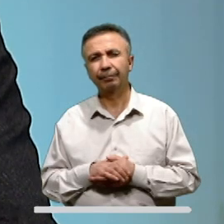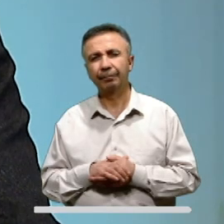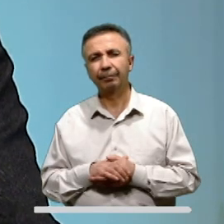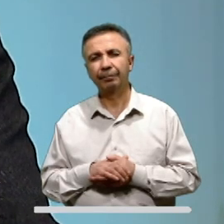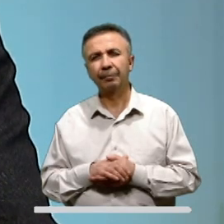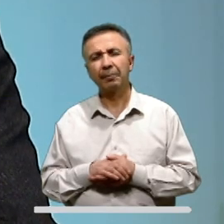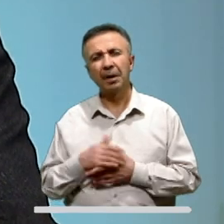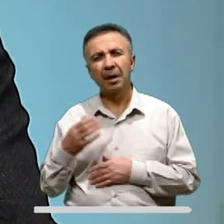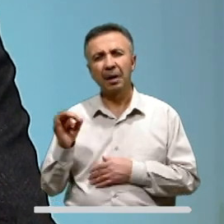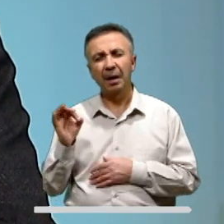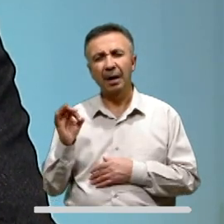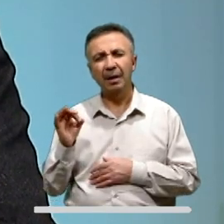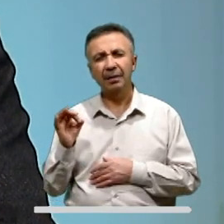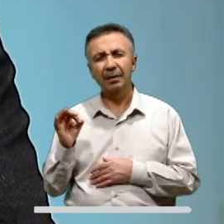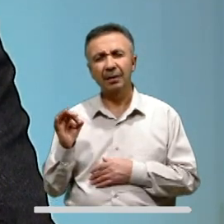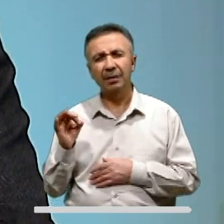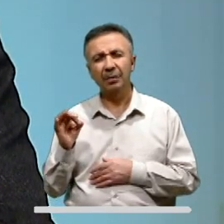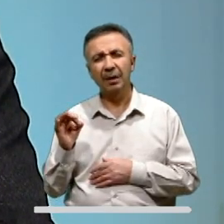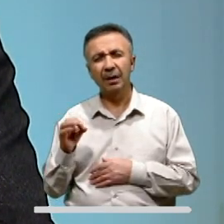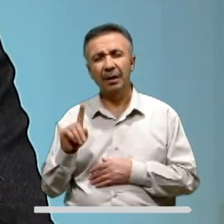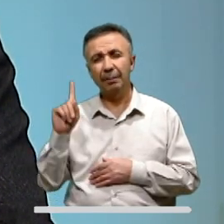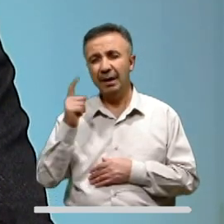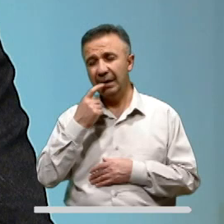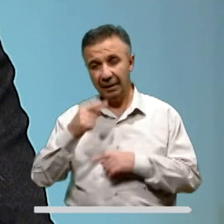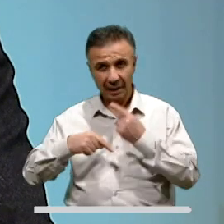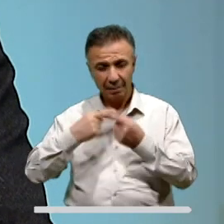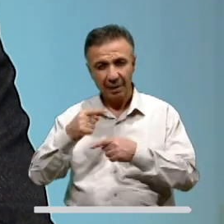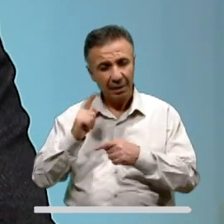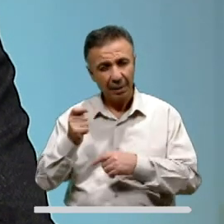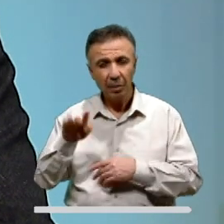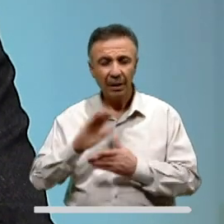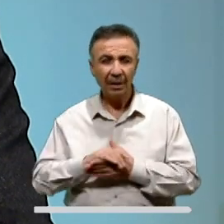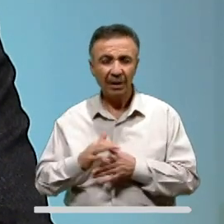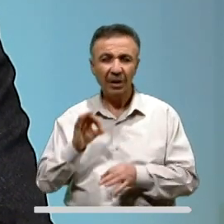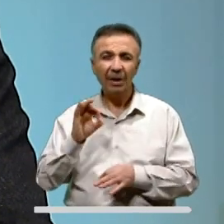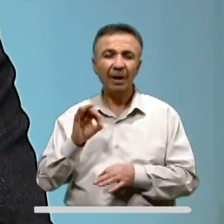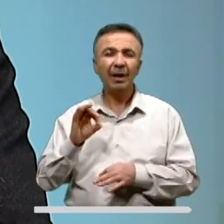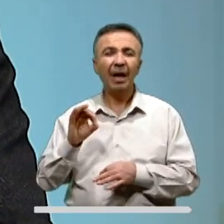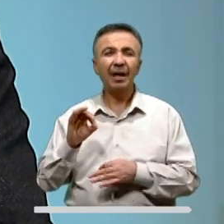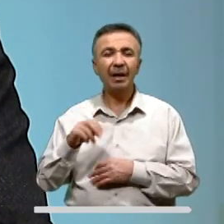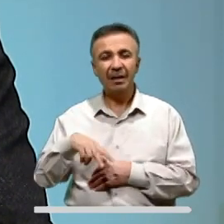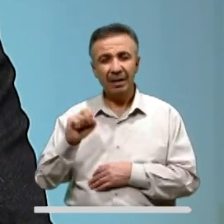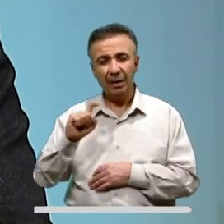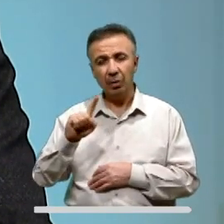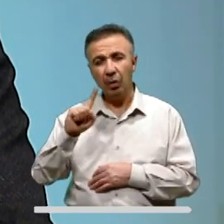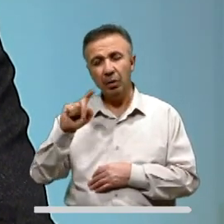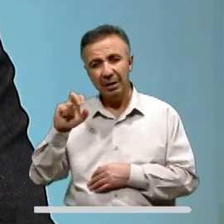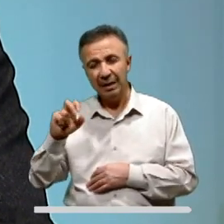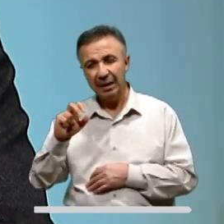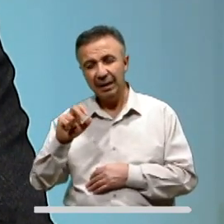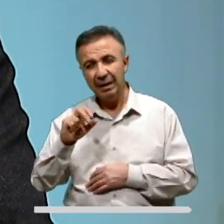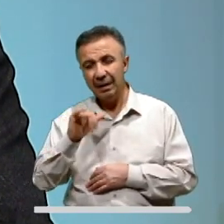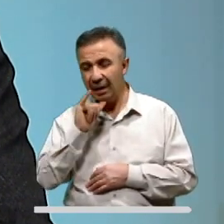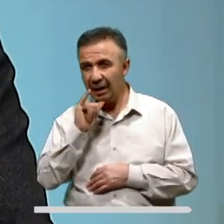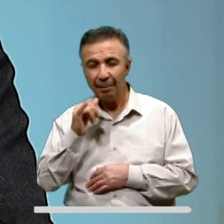İlla altının üzerinden bir sene geçmesi şart değildir. Kişinin elinde 80.18 gram altın